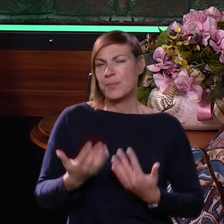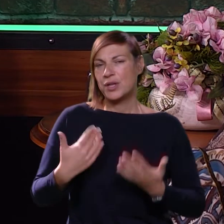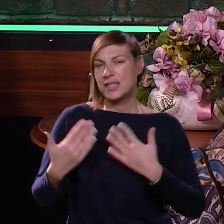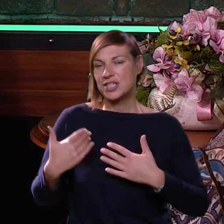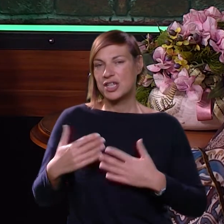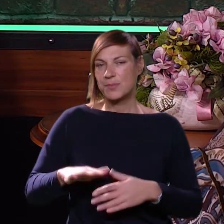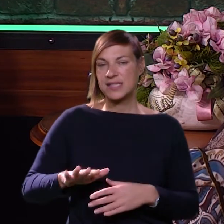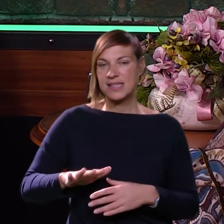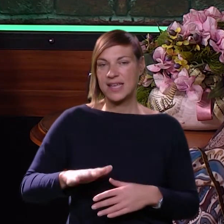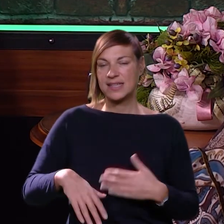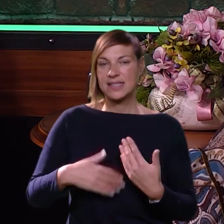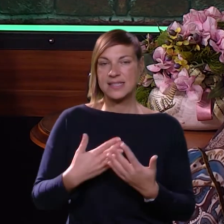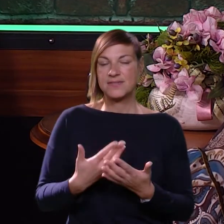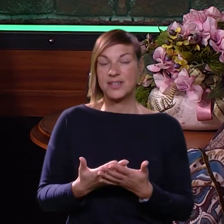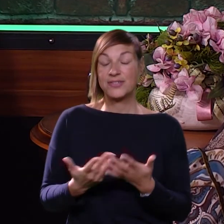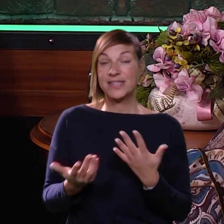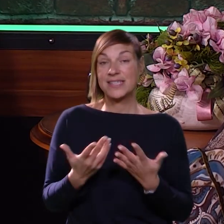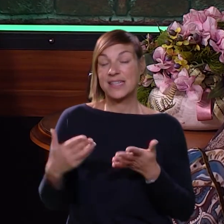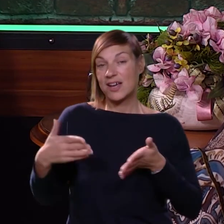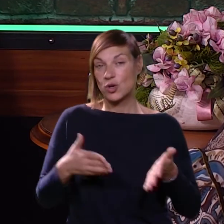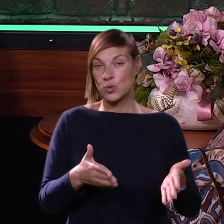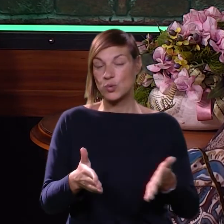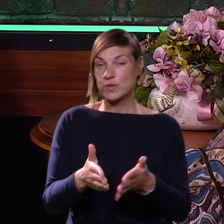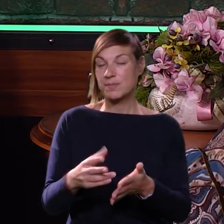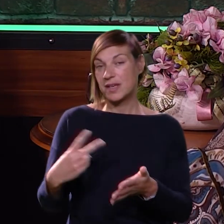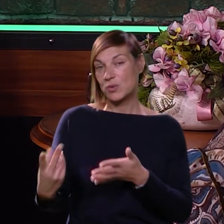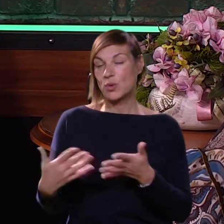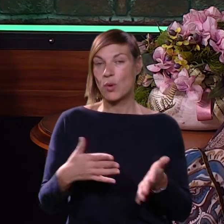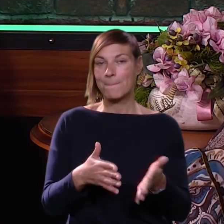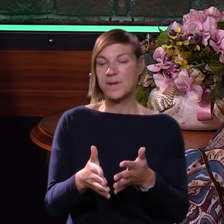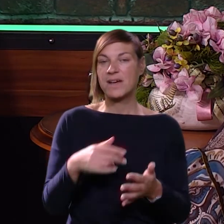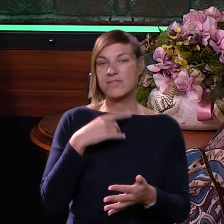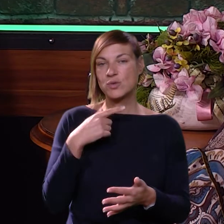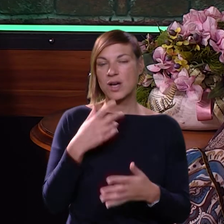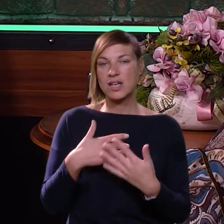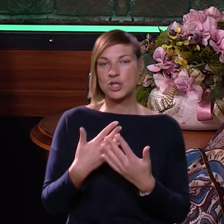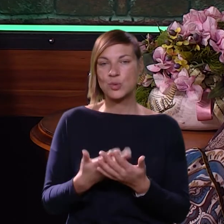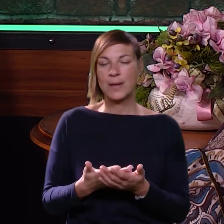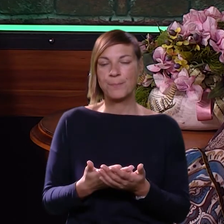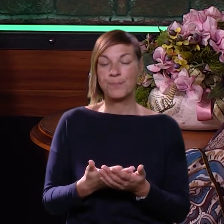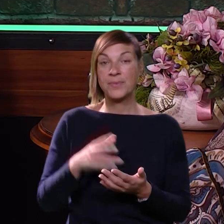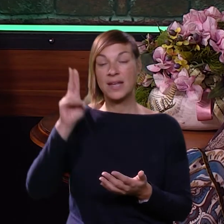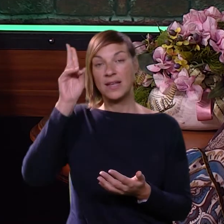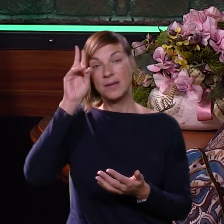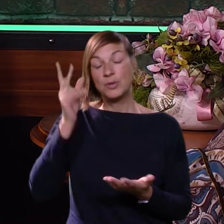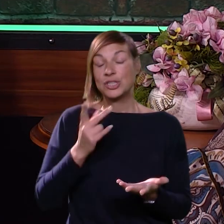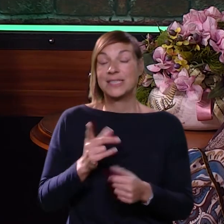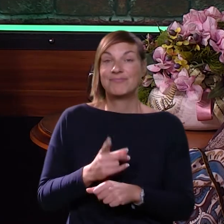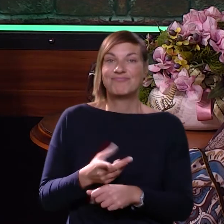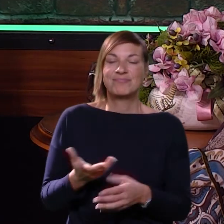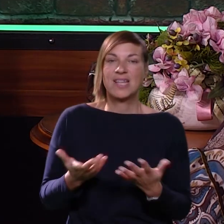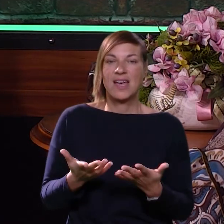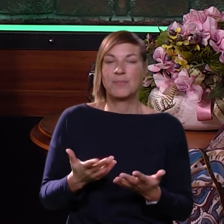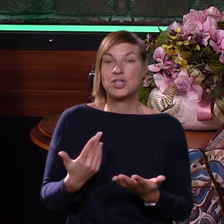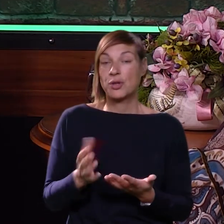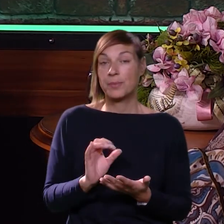potežemo negdje iz djetinjstva. Onda nas nekako usmjere u nekom drugom pravcu, kažu nam možda